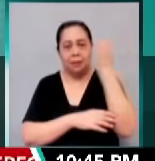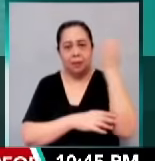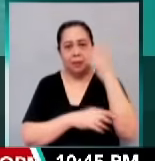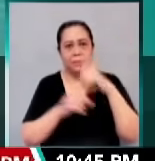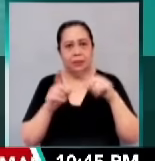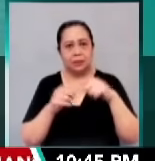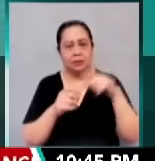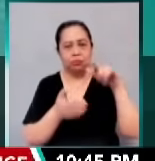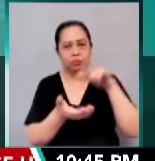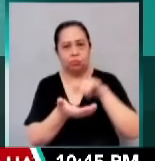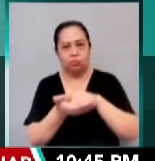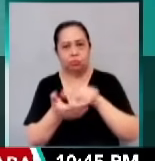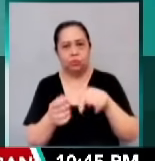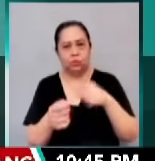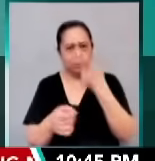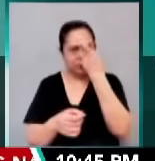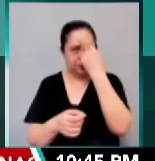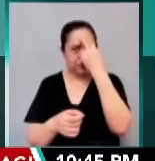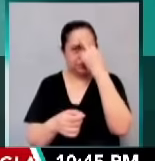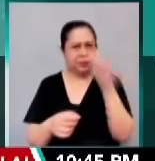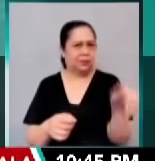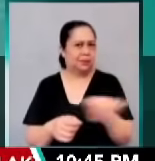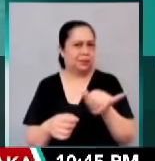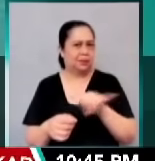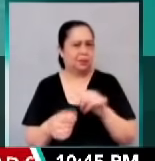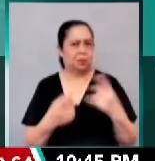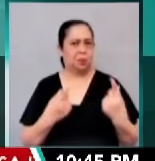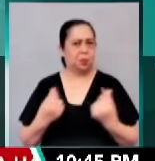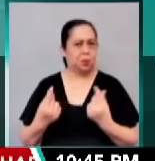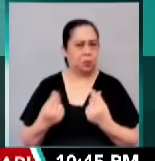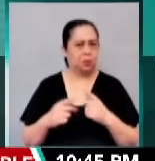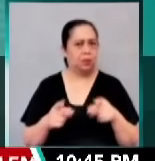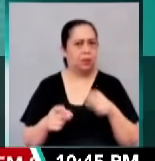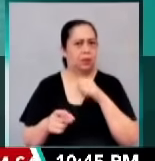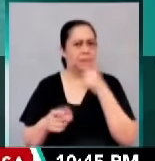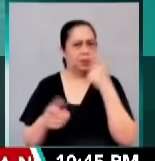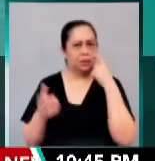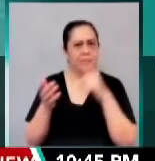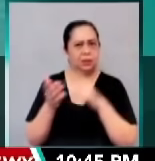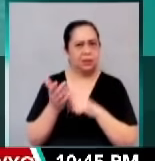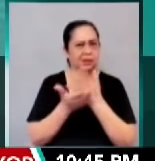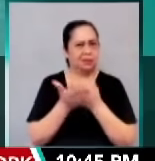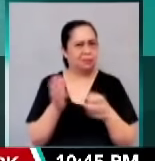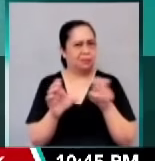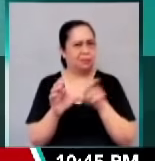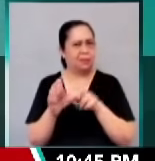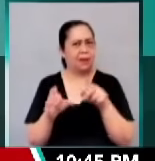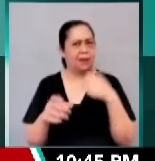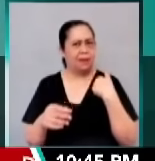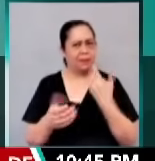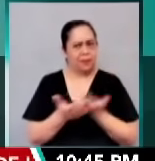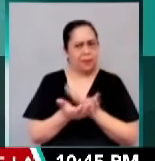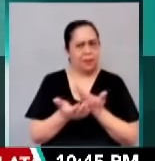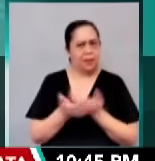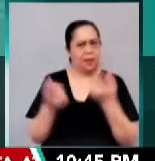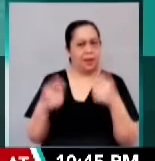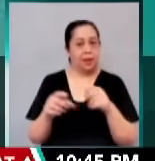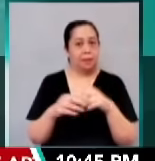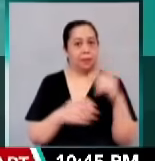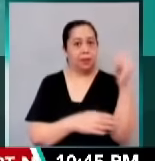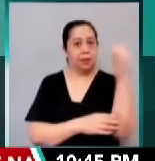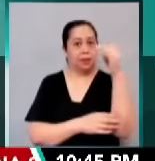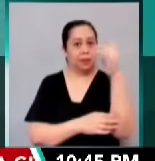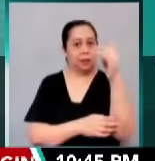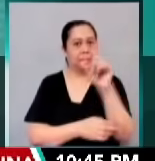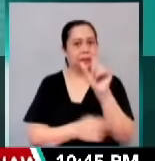pasaherong kahinahinala rin daw ang kilos. Hindi naman daw napansin ng ibang pasaherong may kakaibang nangyayari sa eroplano maliban ang